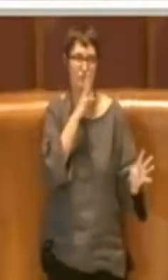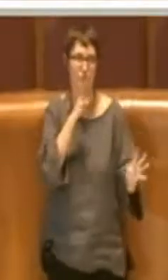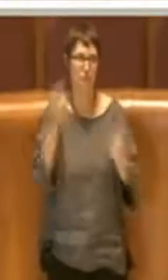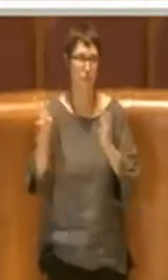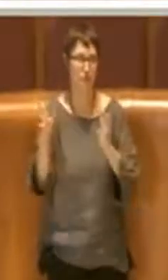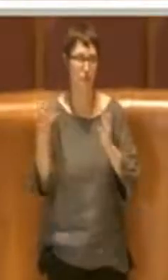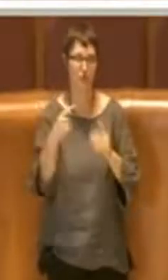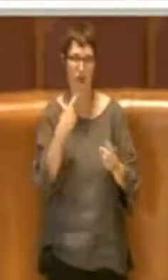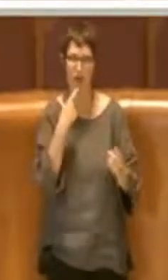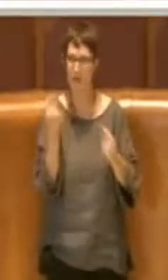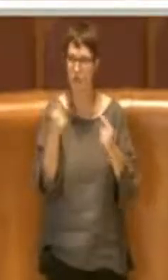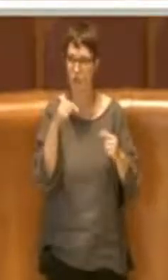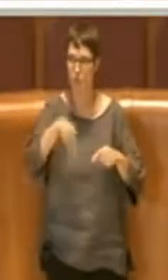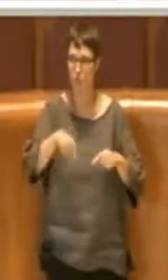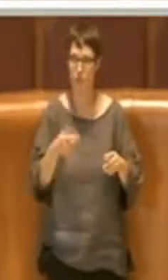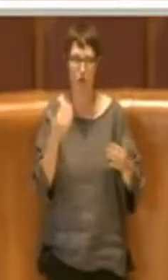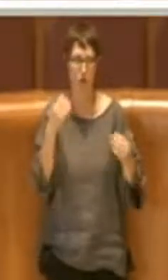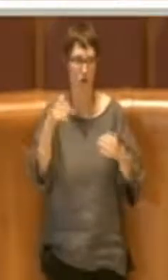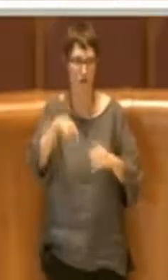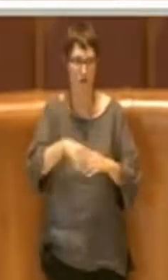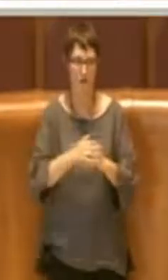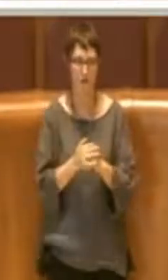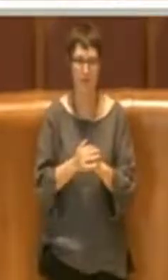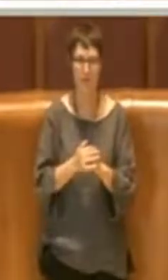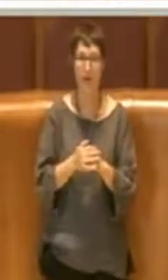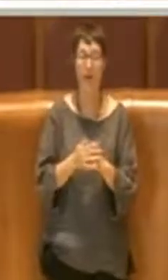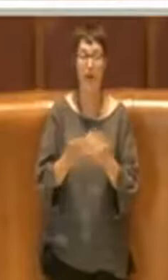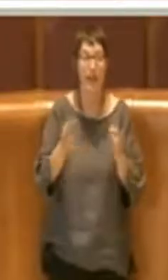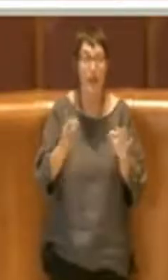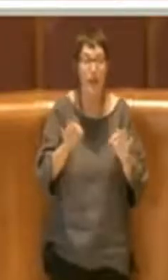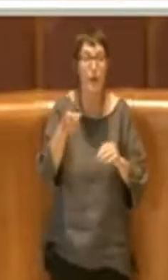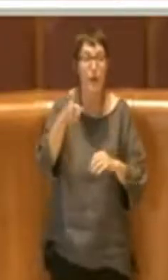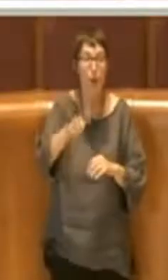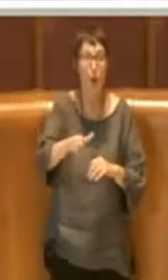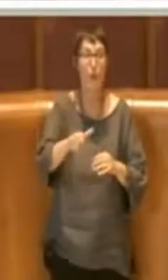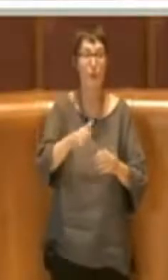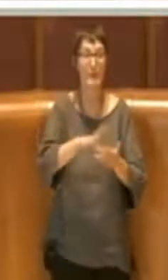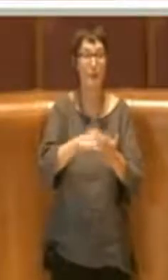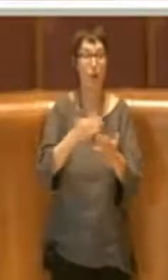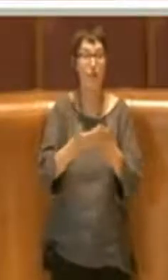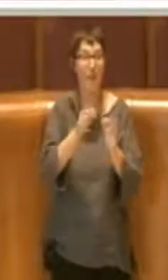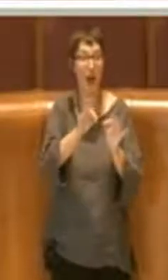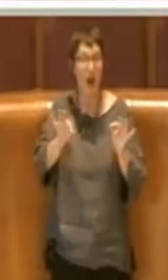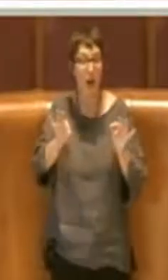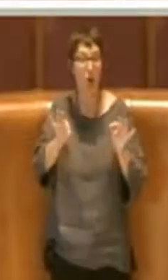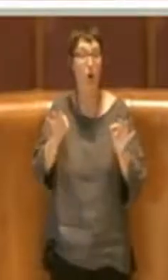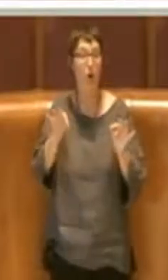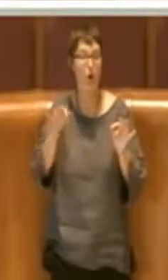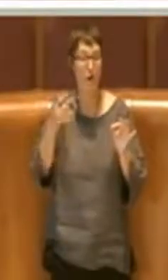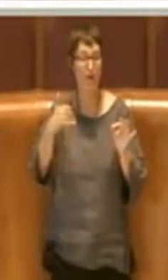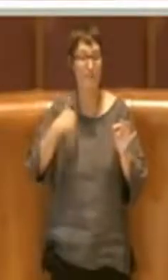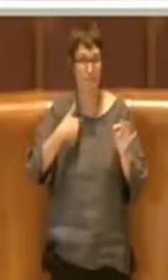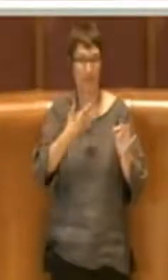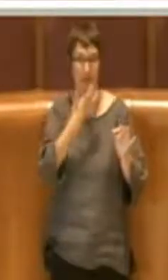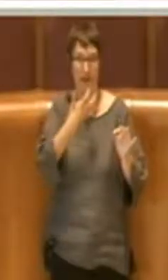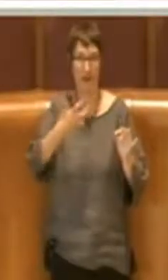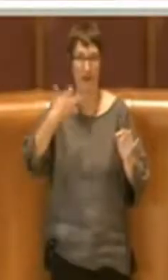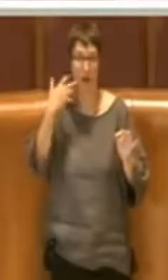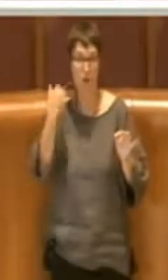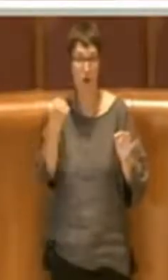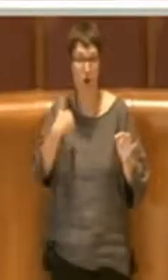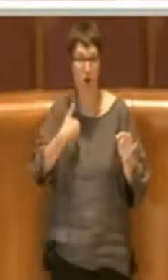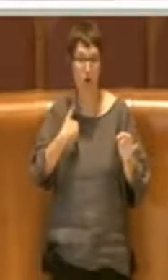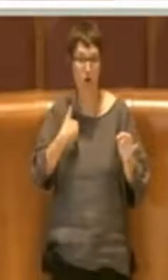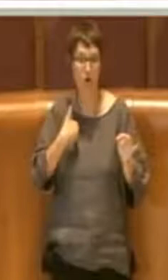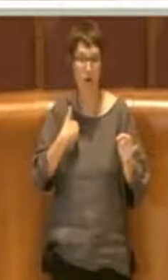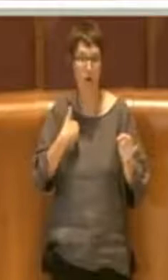quest'aula. Dicevo, proprio perché questi valori della memoria, dell'antifascismo, sono dei valori a cui tengo, vorrei